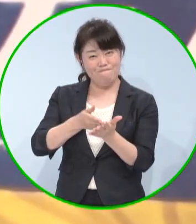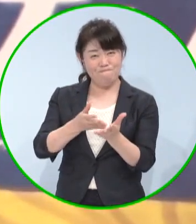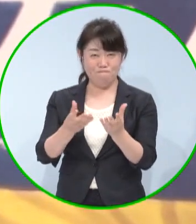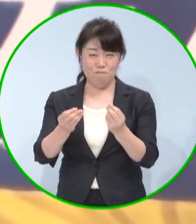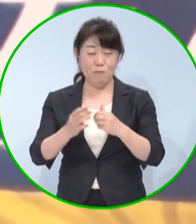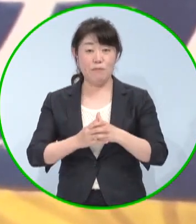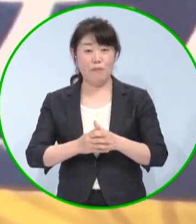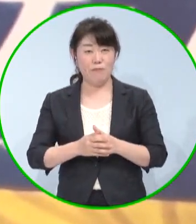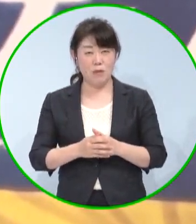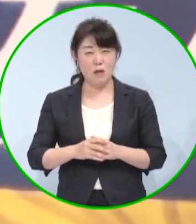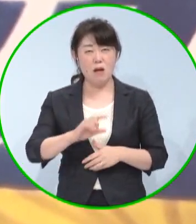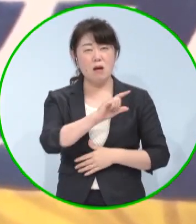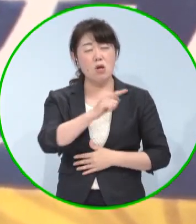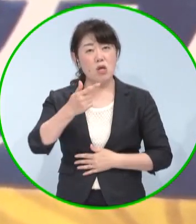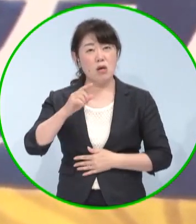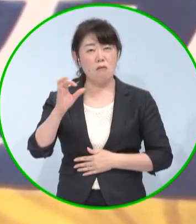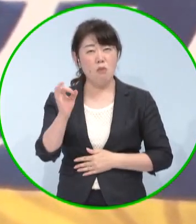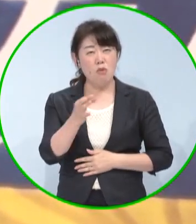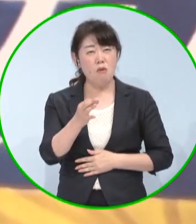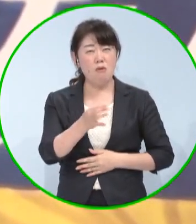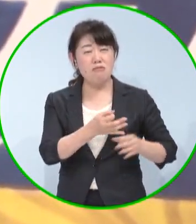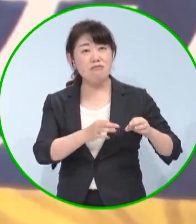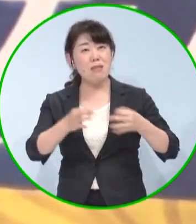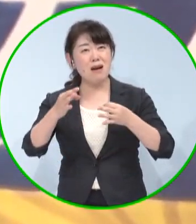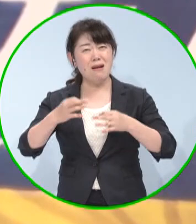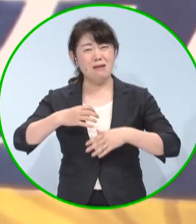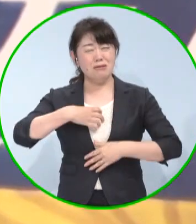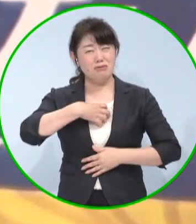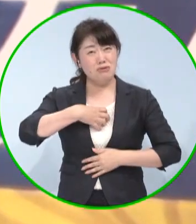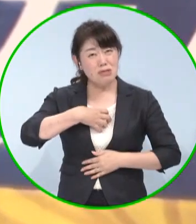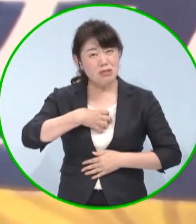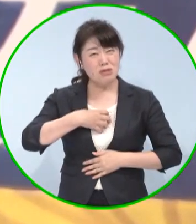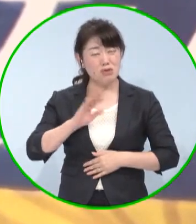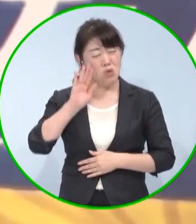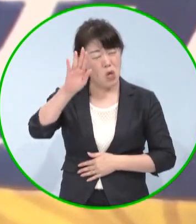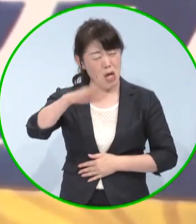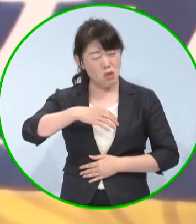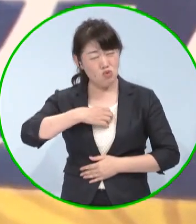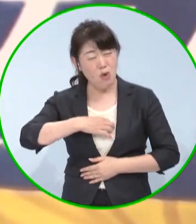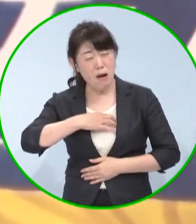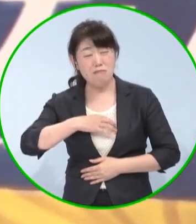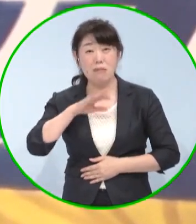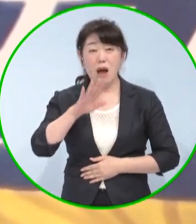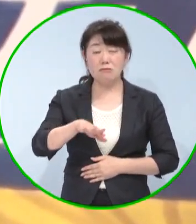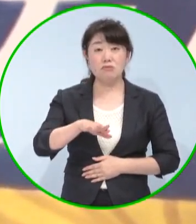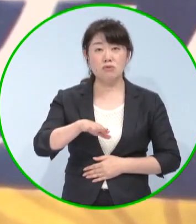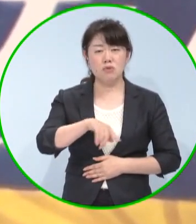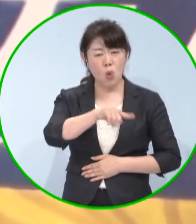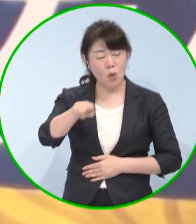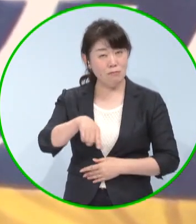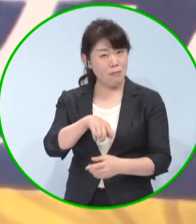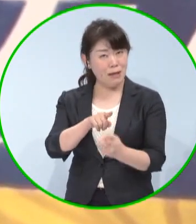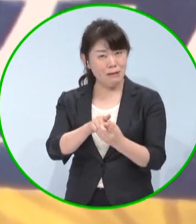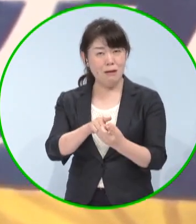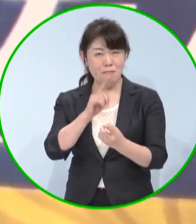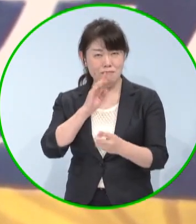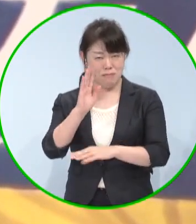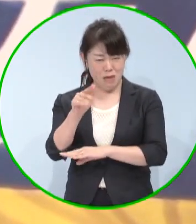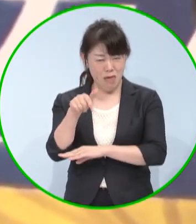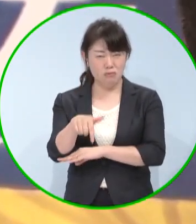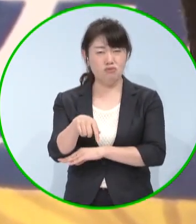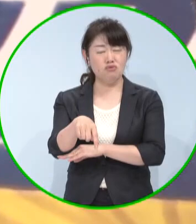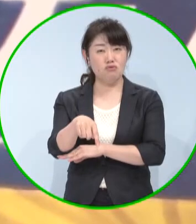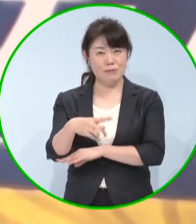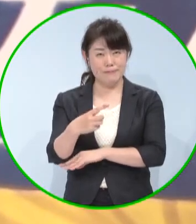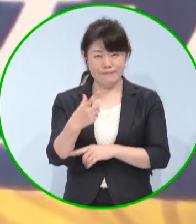さまざまな物価高騰の中で苦しんでいる、そして将来に不安を抱いている、これに対しては政府が責任